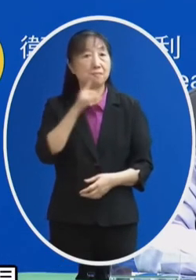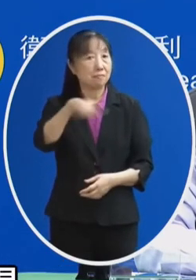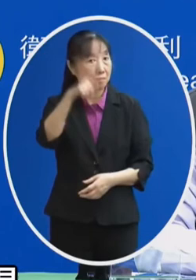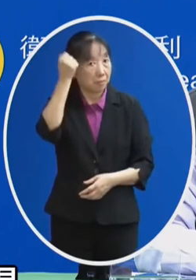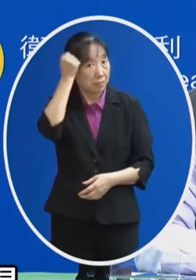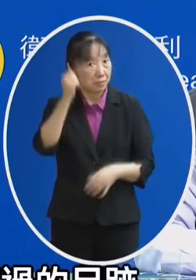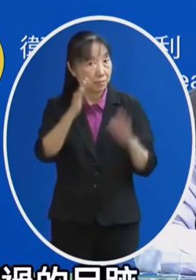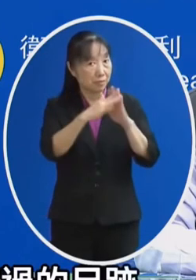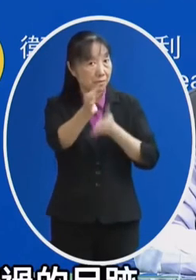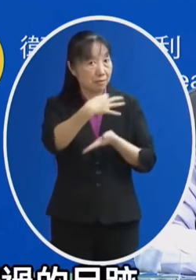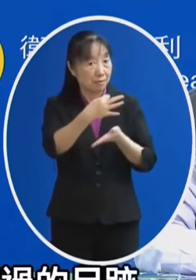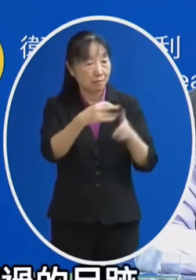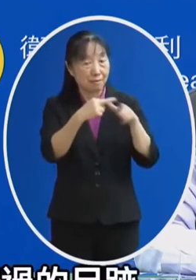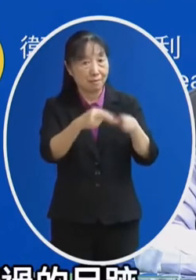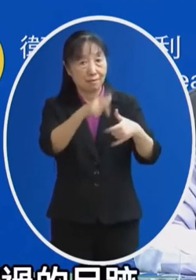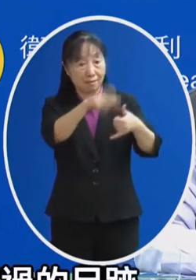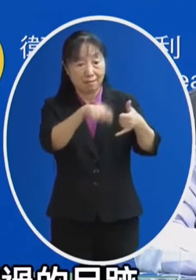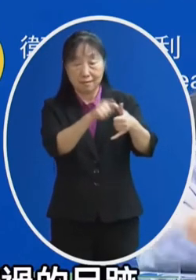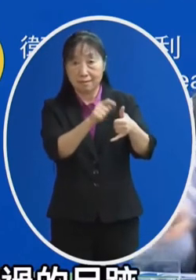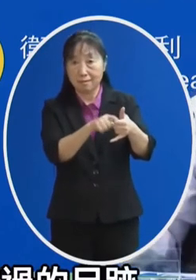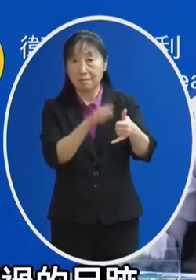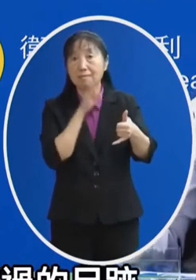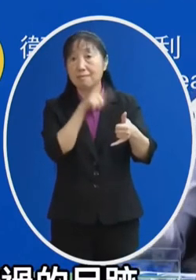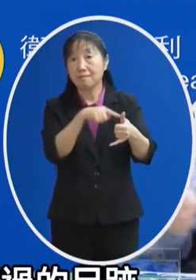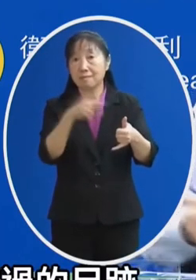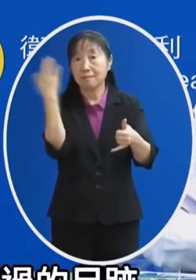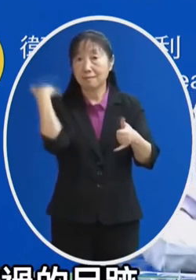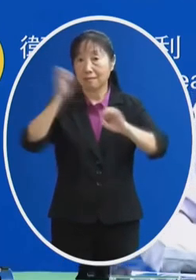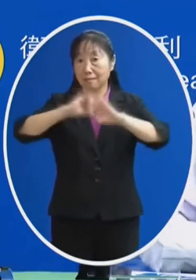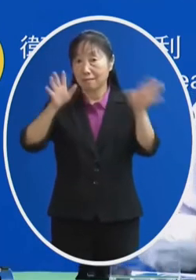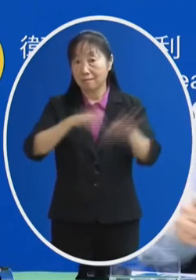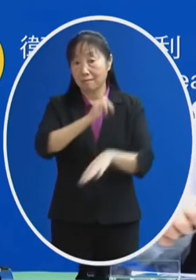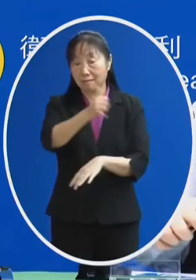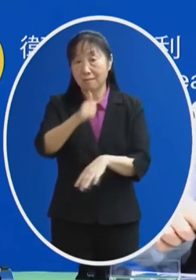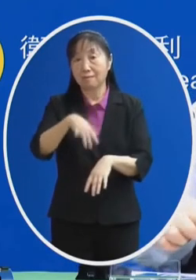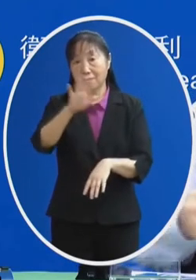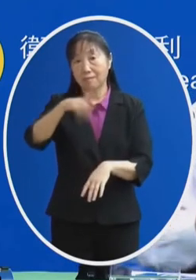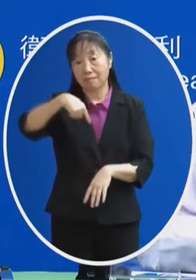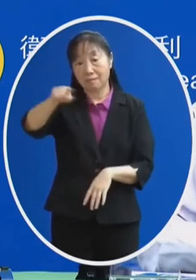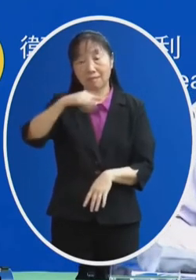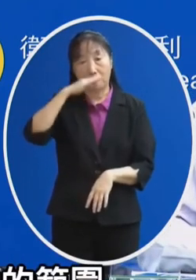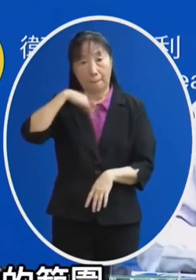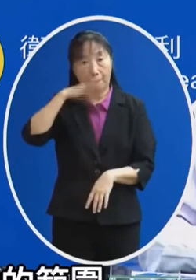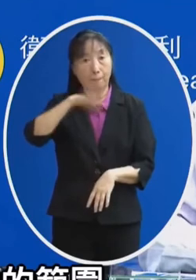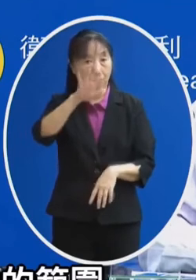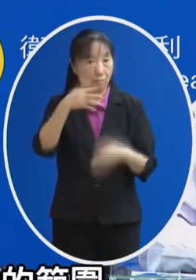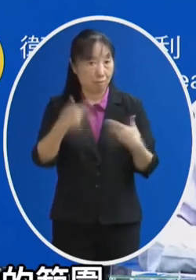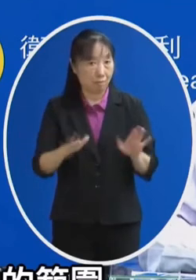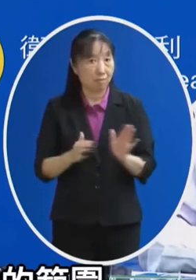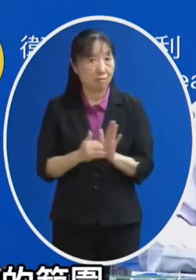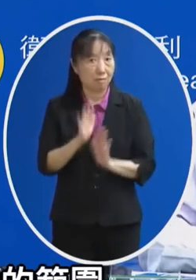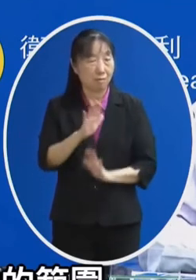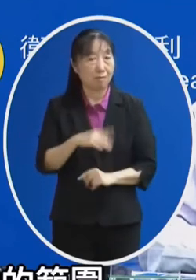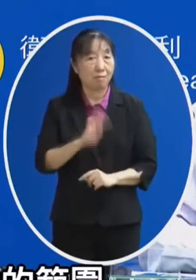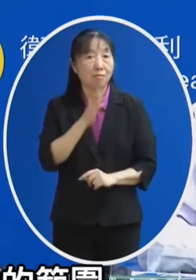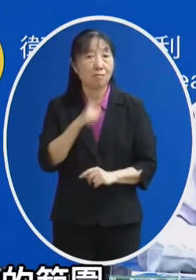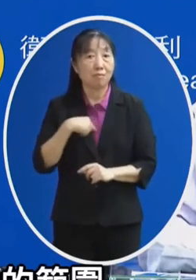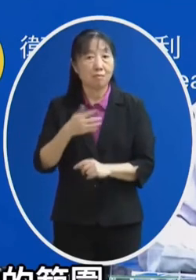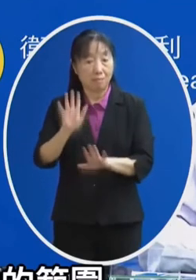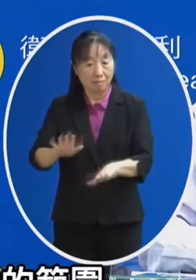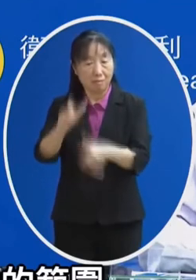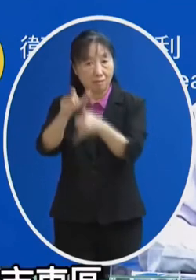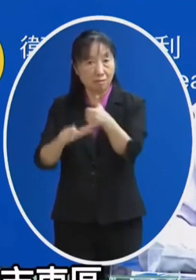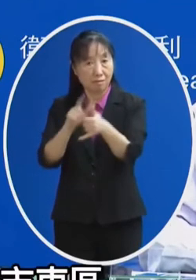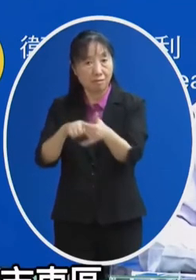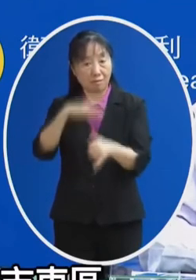们的防重案事实上先前公布过的足迹哈，事实上也有到细致的哈。那我们这位个案他事实上。活动的范围